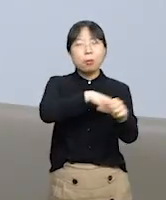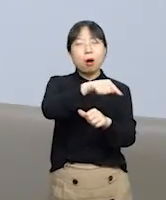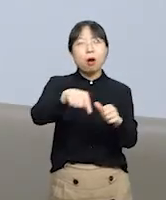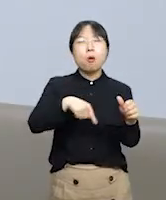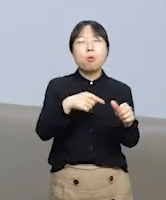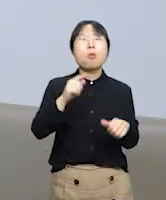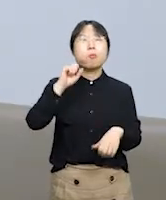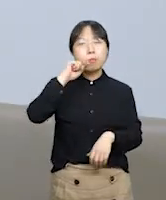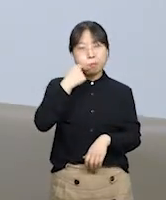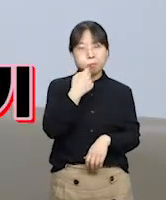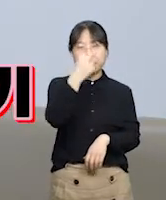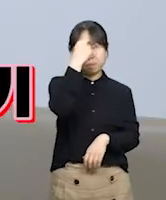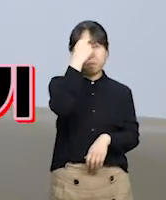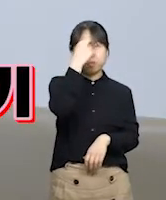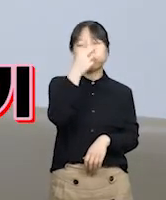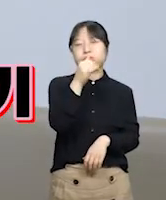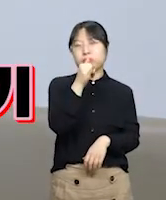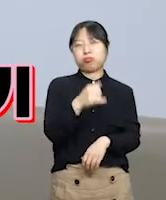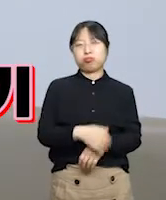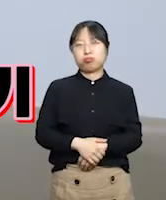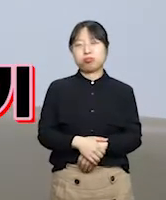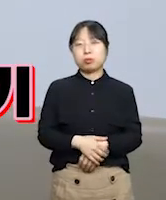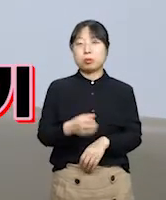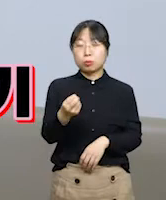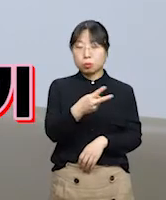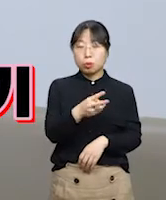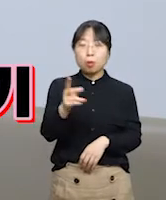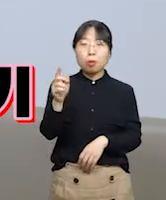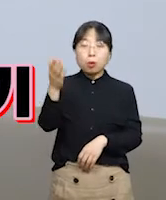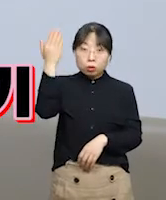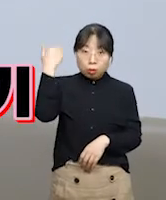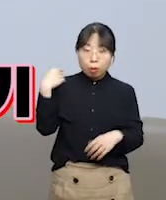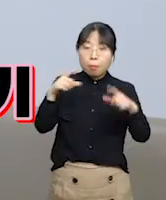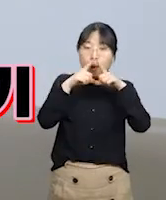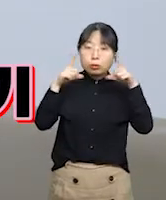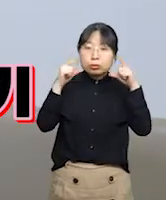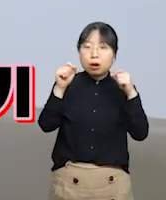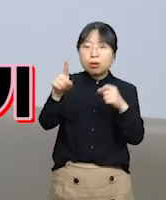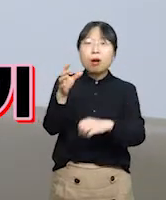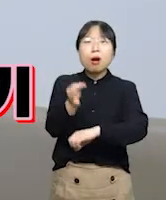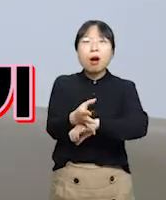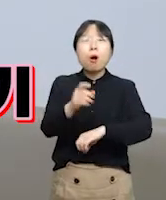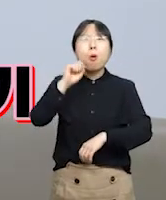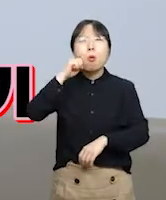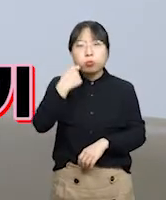마스크 한 장 구입하기도 굉장히 어려웠을 시기였었어요.